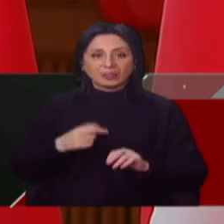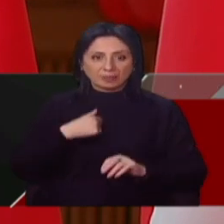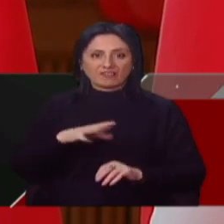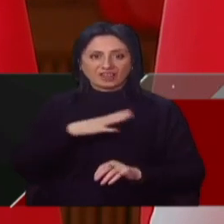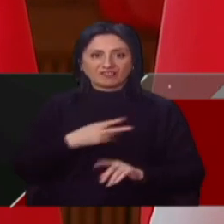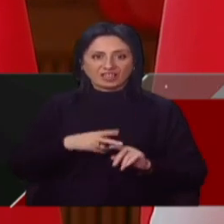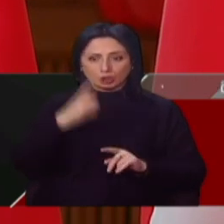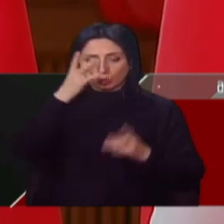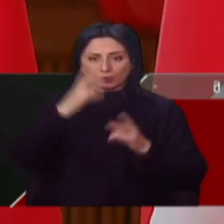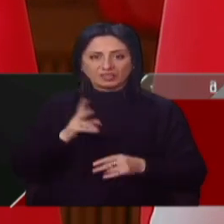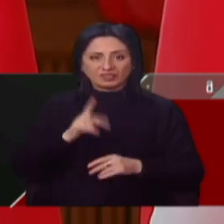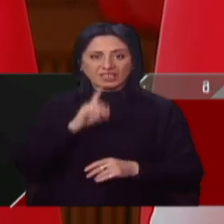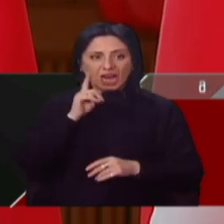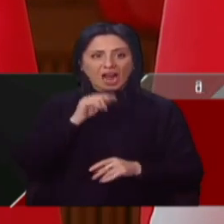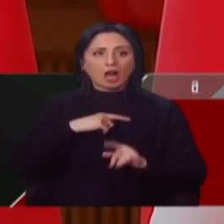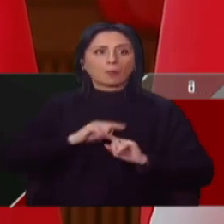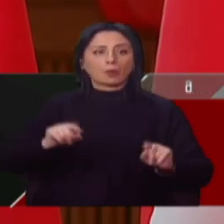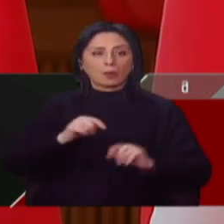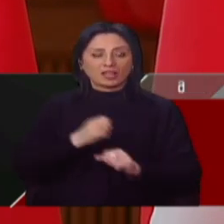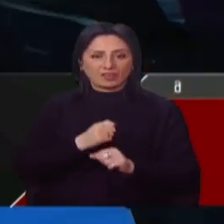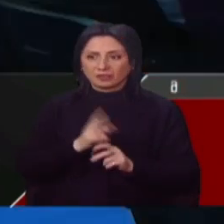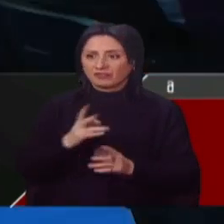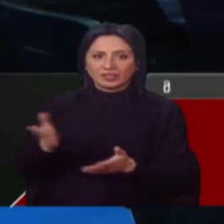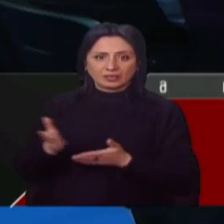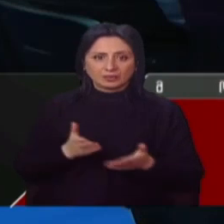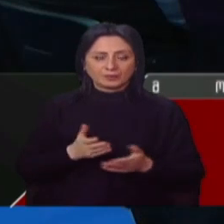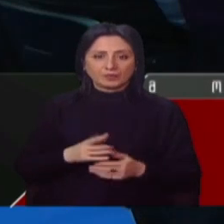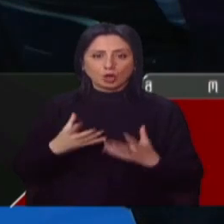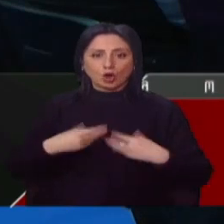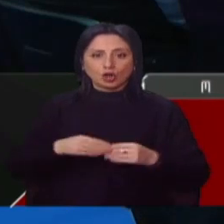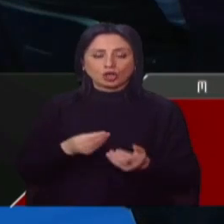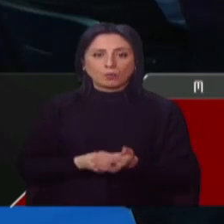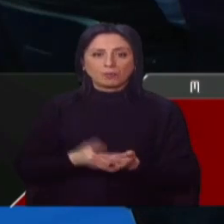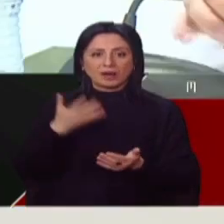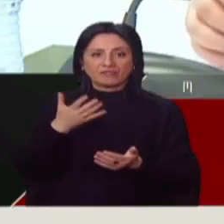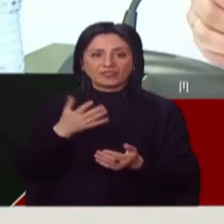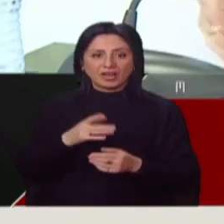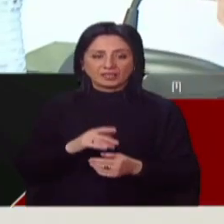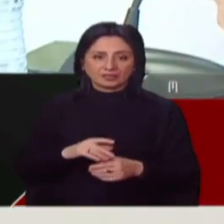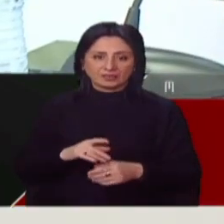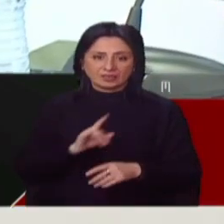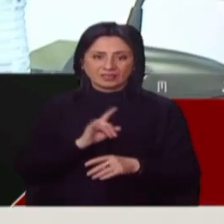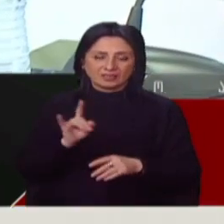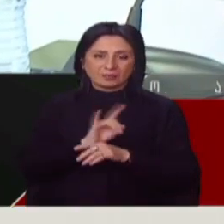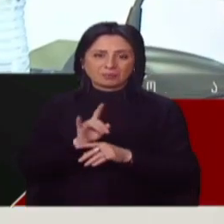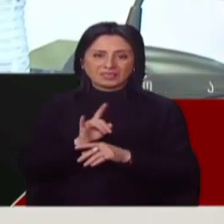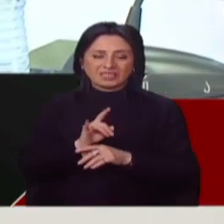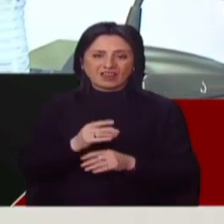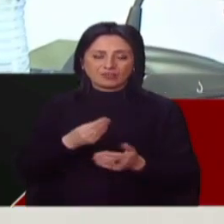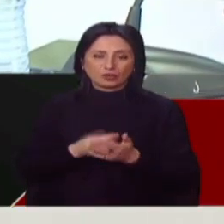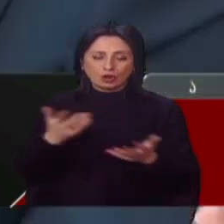ვიყავი ის უბედური, ვინც ახალგაზრდობაში ამ პროპაგანდას ემსხვერპლა. Ოჯახური ფასეულობები და ფსევდოლიბერალური